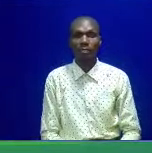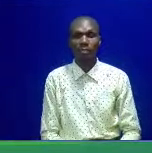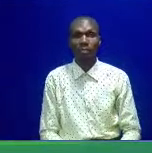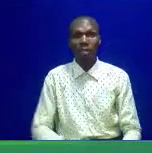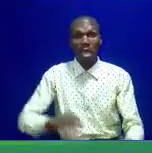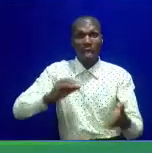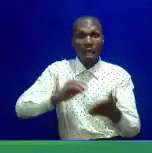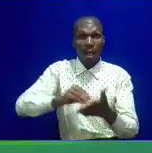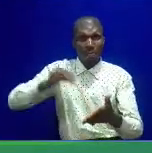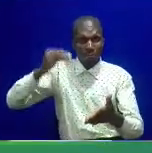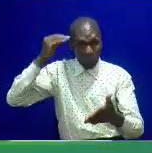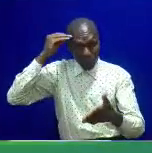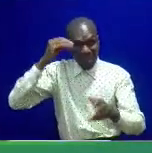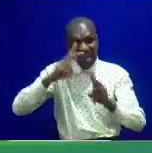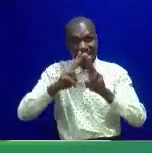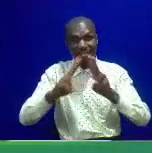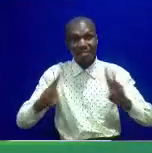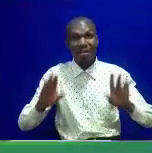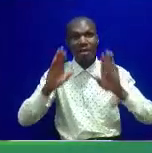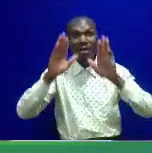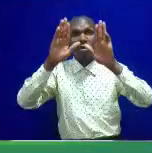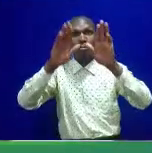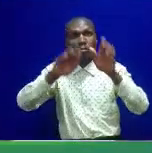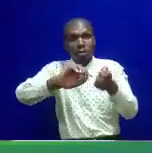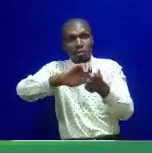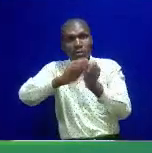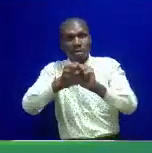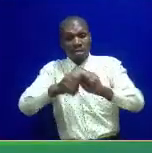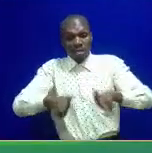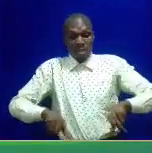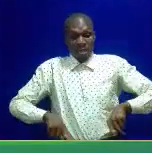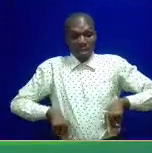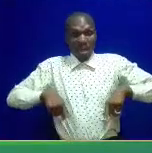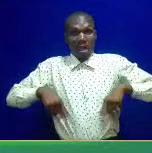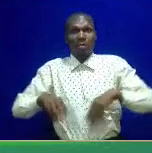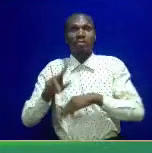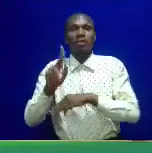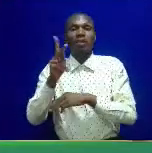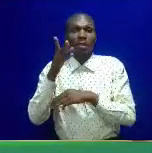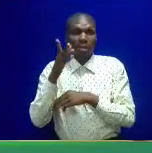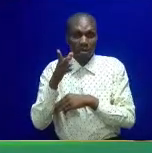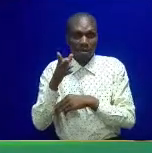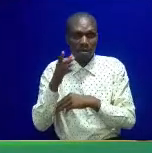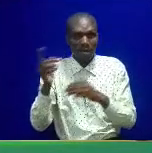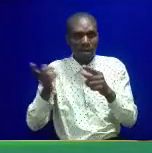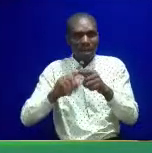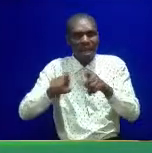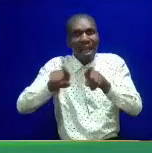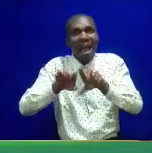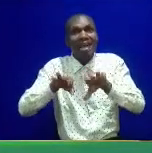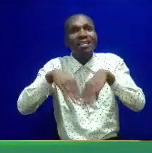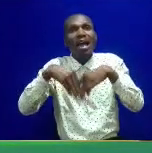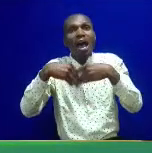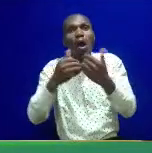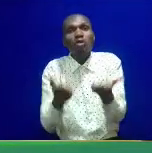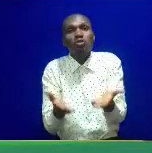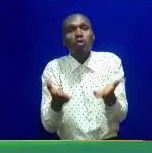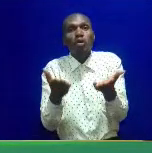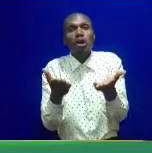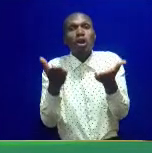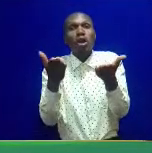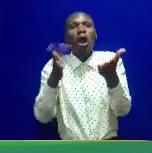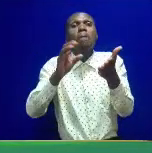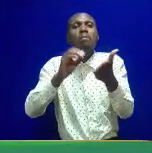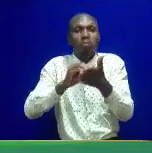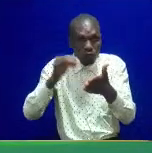Chisemi na chio eke bungo kera rete obonjerelia asense icho a Kenya. Una enchera eye moyo gokinia ekerengo